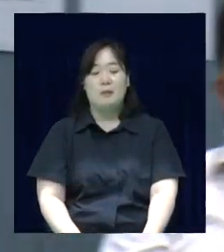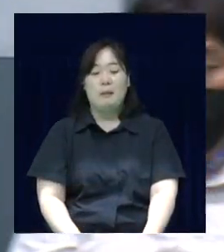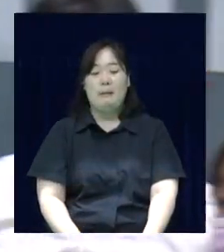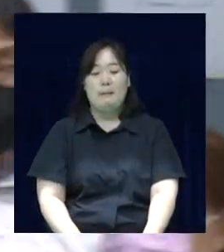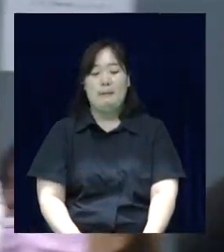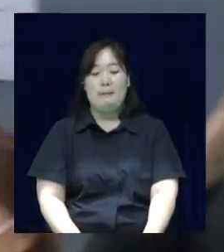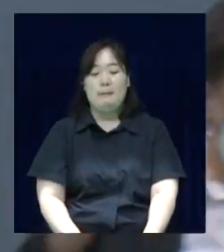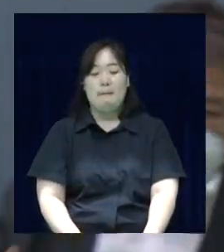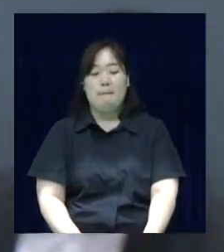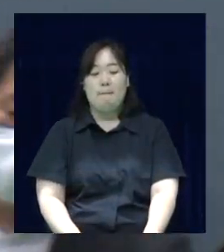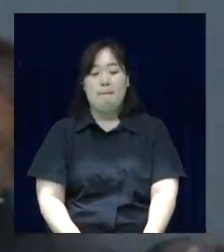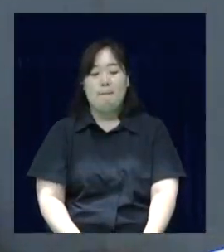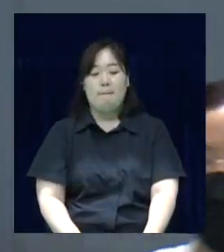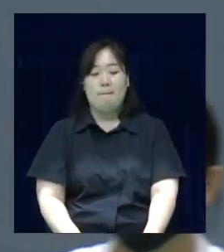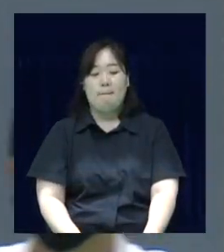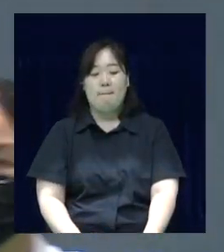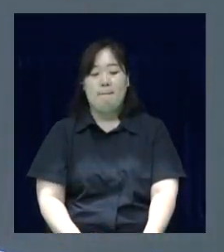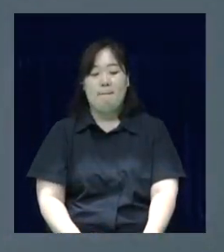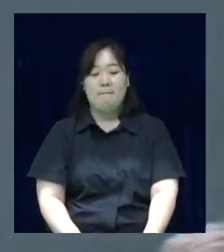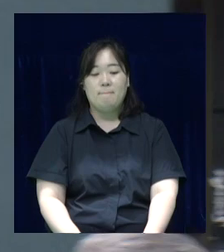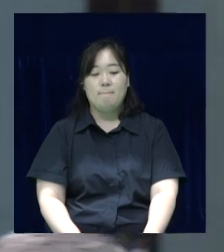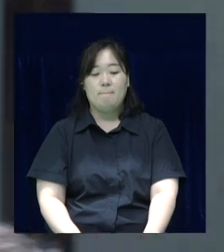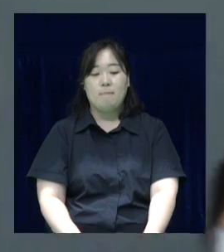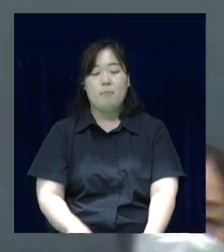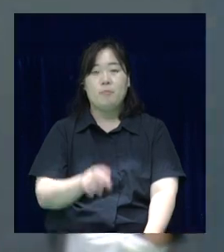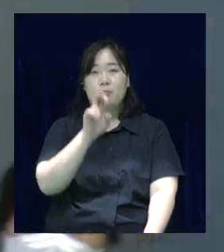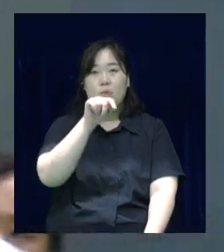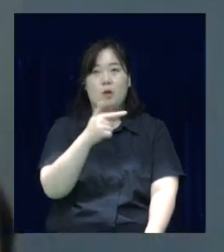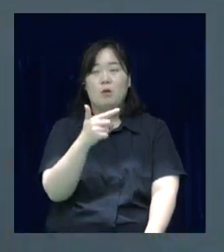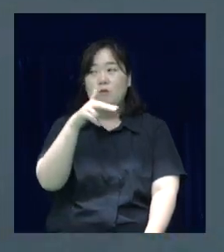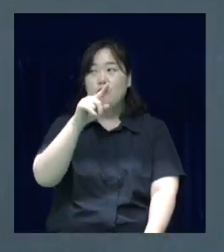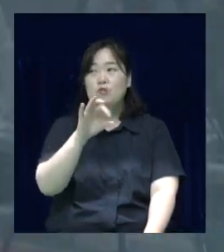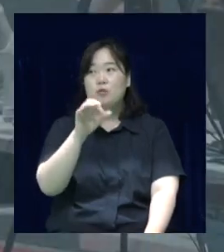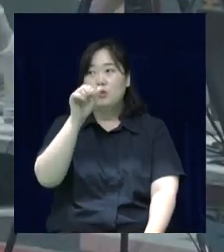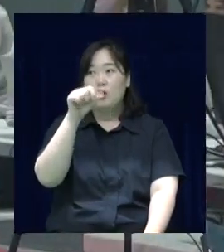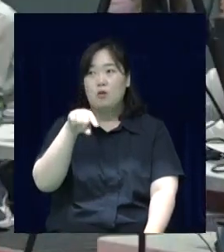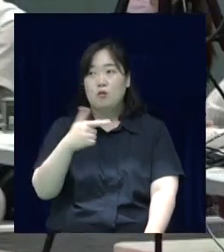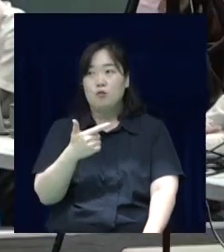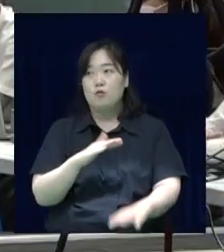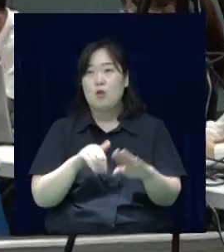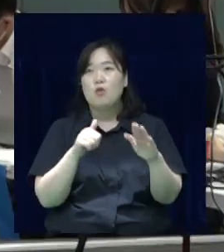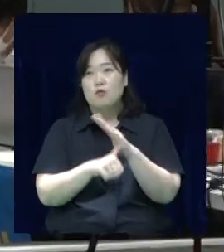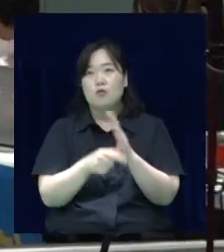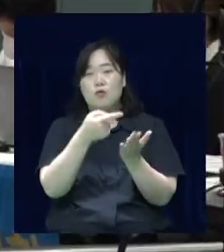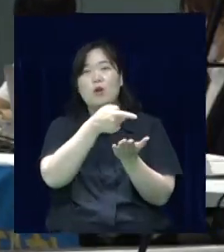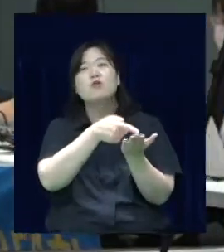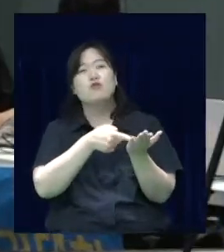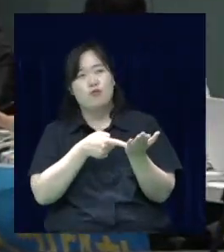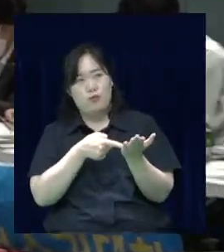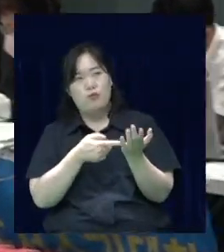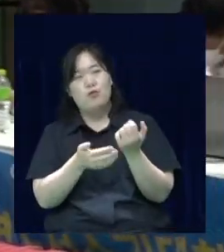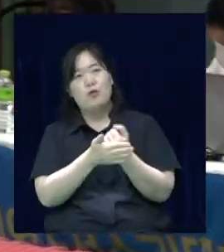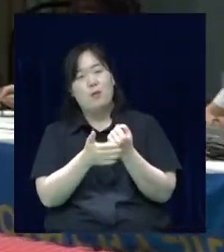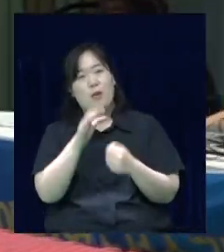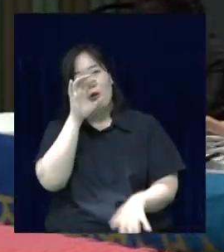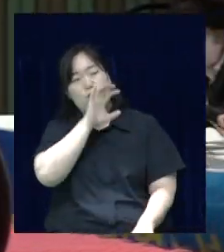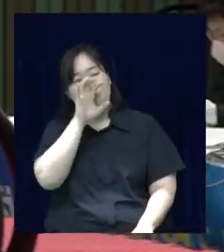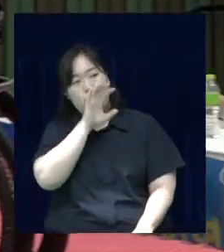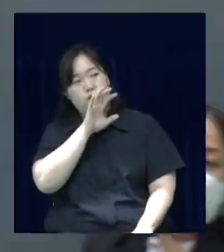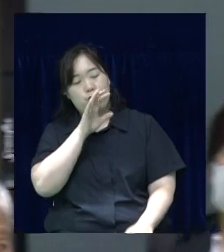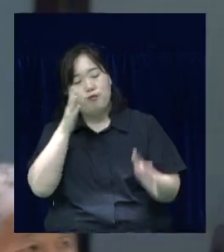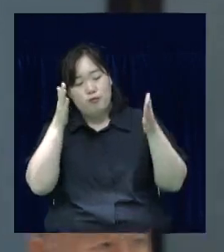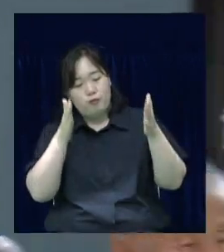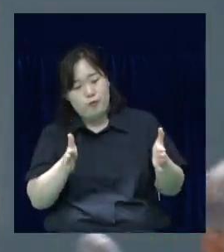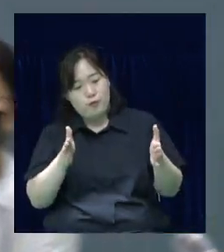예. 조금은 의외일 수 있는데 문정훈 선수가 아무래도 수술 받은 여파가 있다고 해서 예, 그런 건지 좀 훈련 기간이 좀 짧았지 않았나 네.